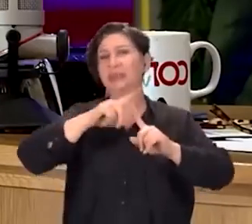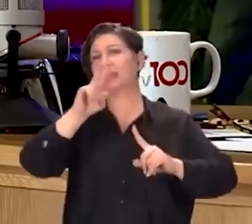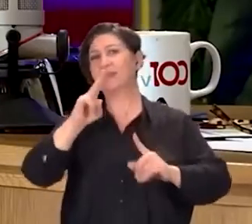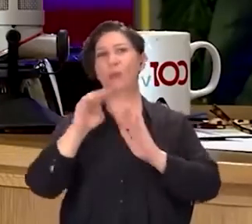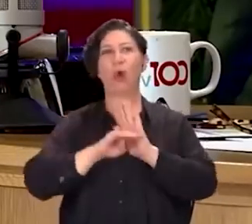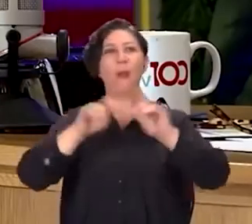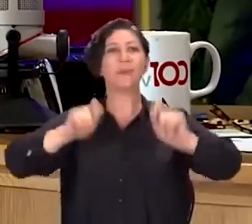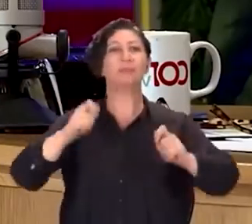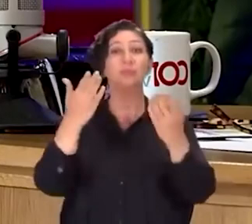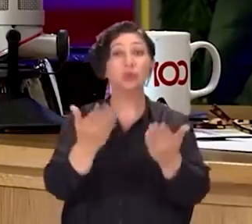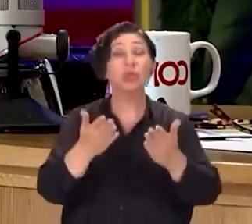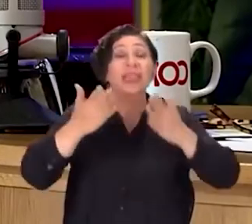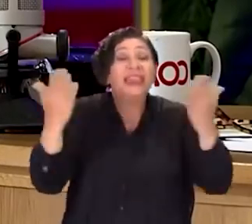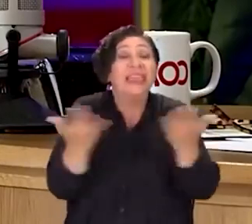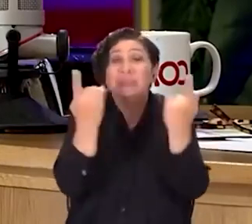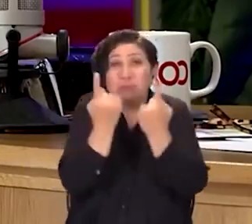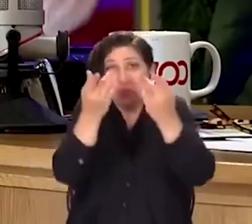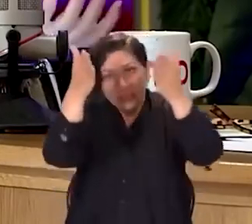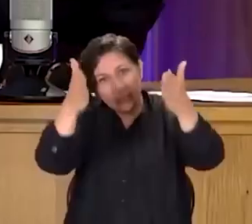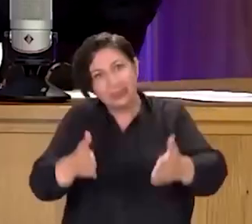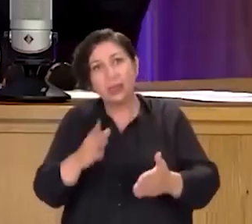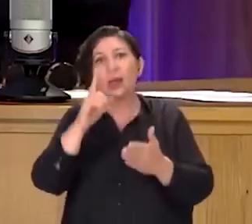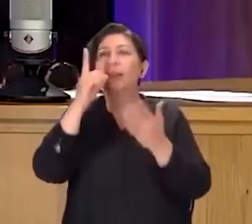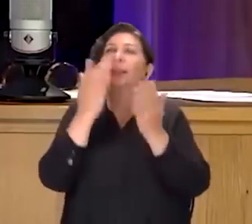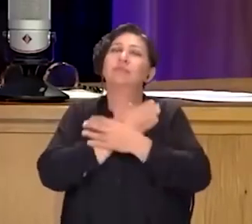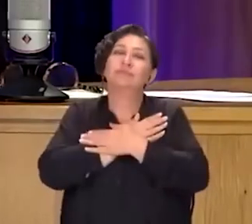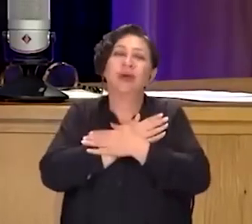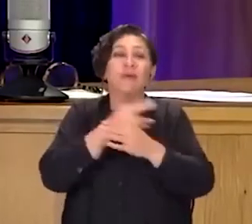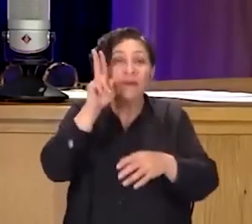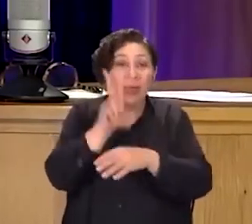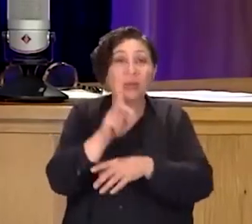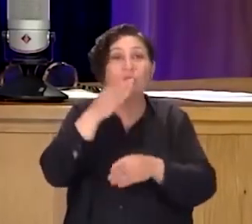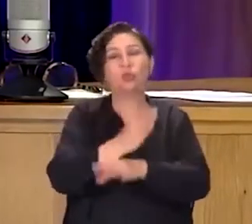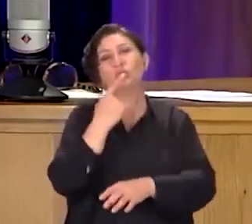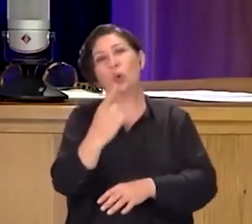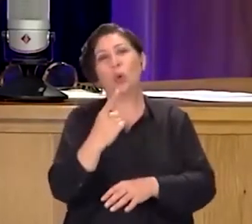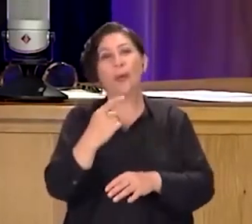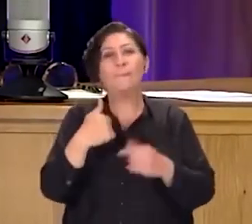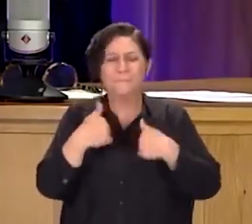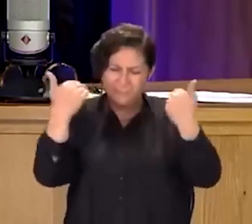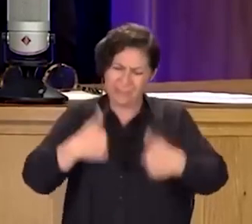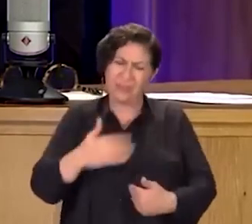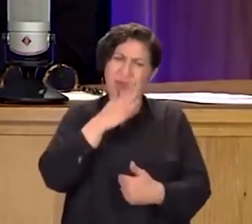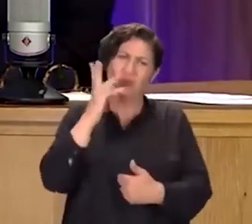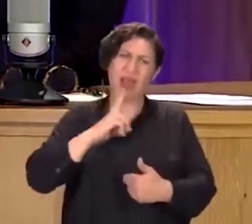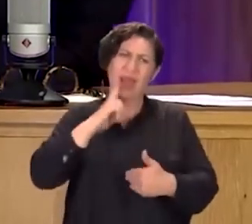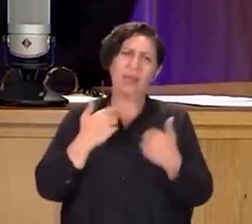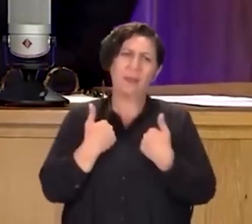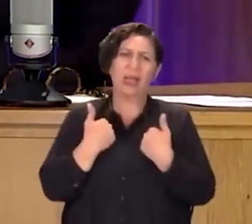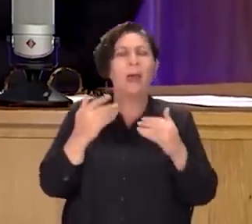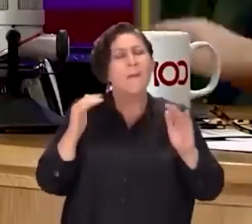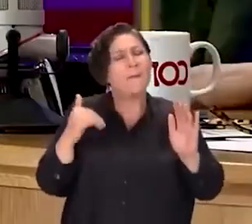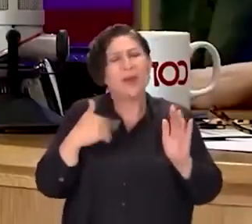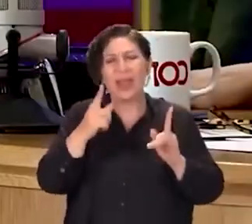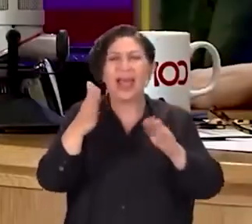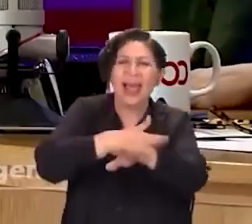televizyoncusun ve nasıl bir şeysin Rabbim, yani vallahi doğru söylüyorum, beni bilirsin ahlakımı. Biliyorum. Ben